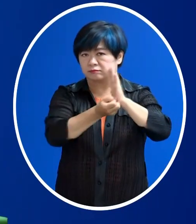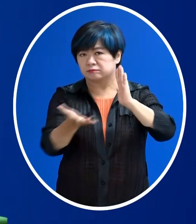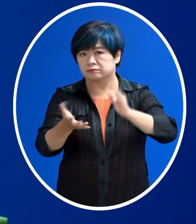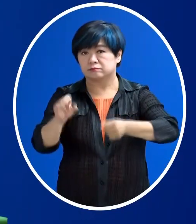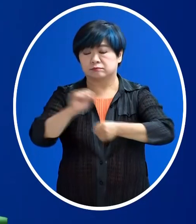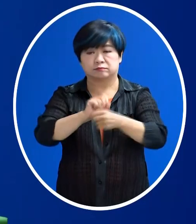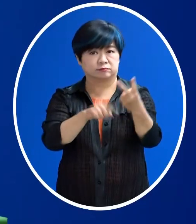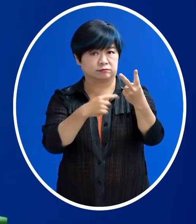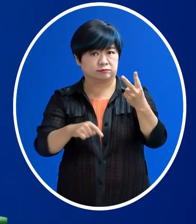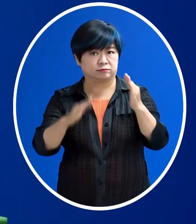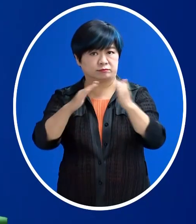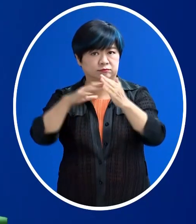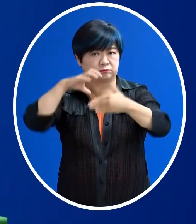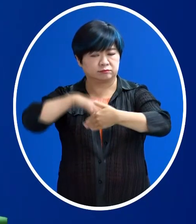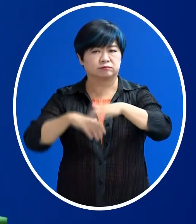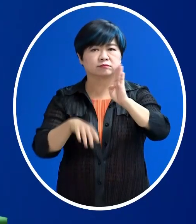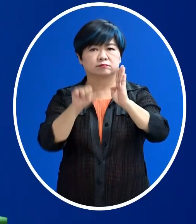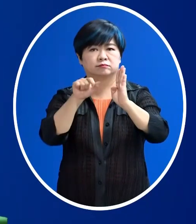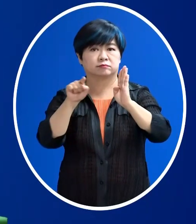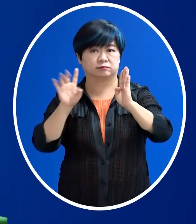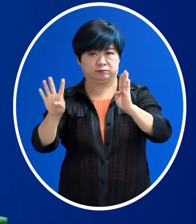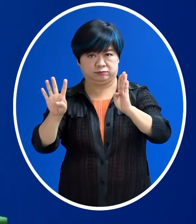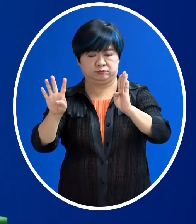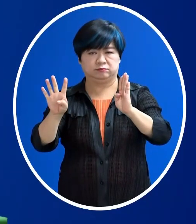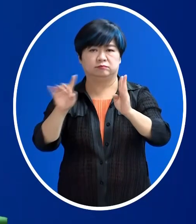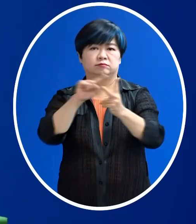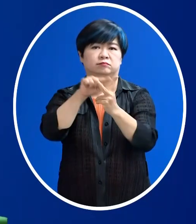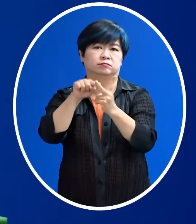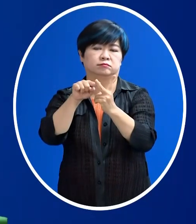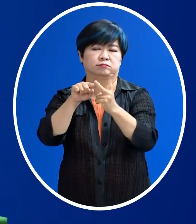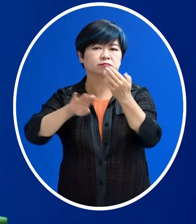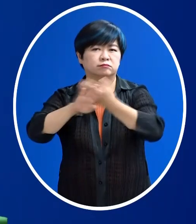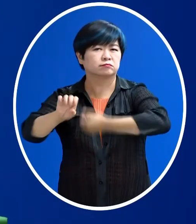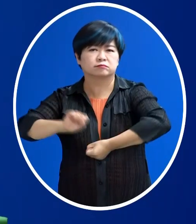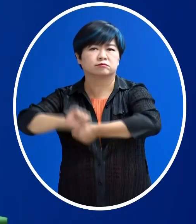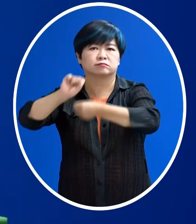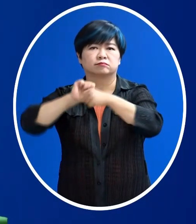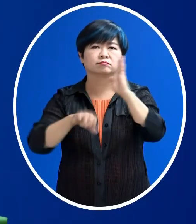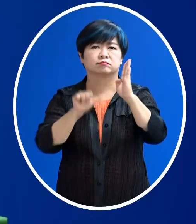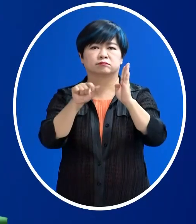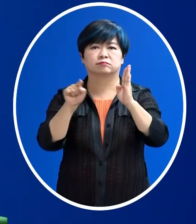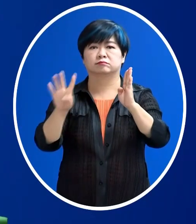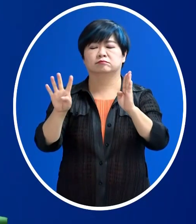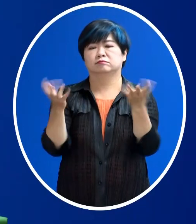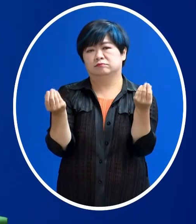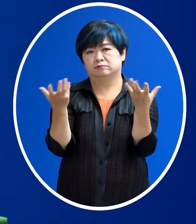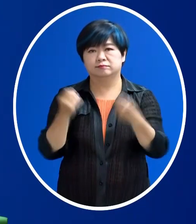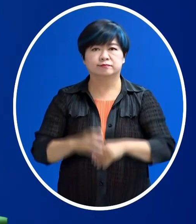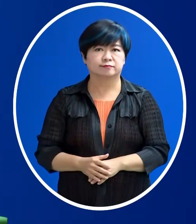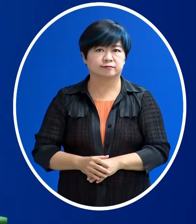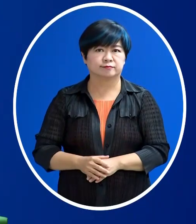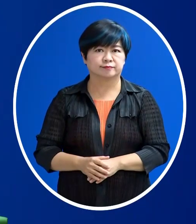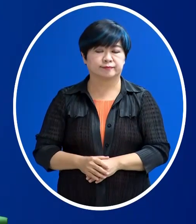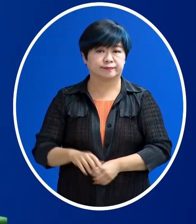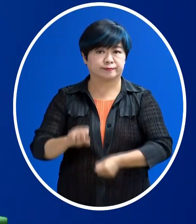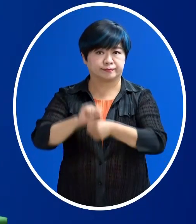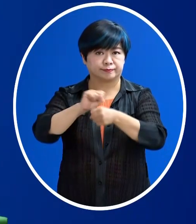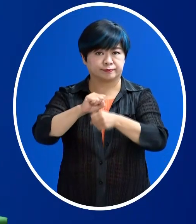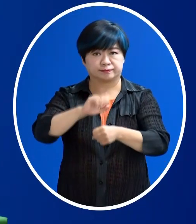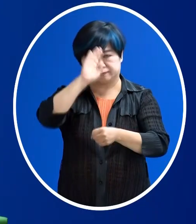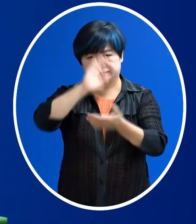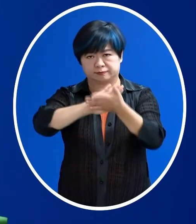增2名家人的 BA.4 之外，没有再新增其他的 BA.4 的个案。那新增的变异株的